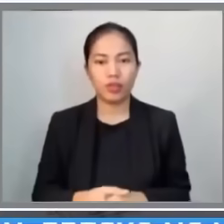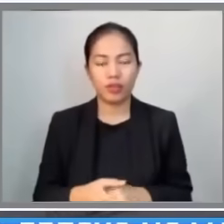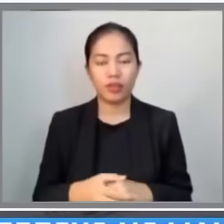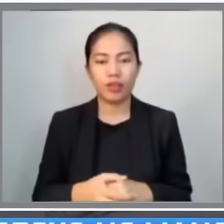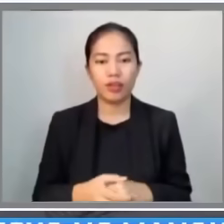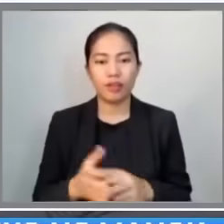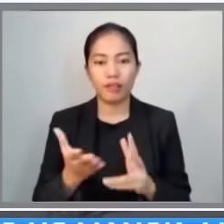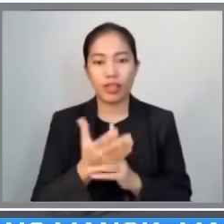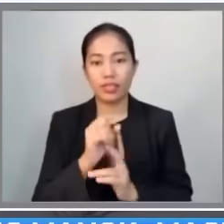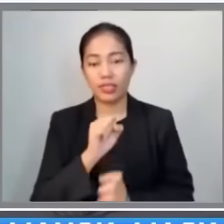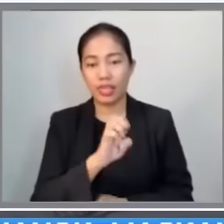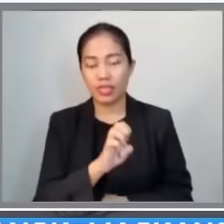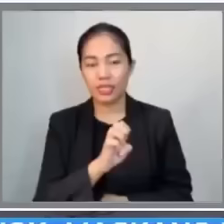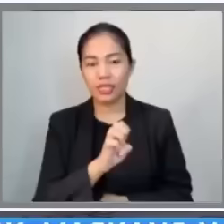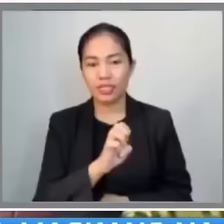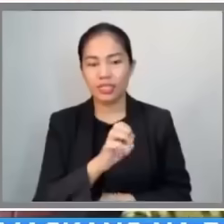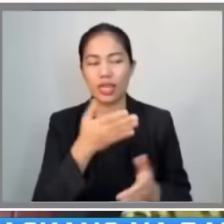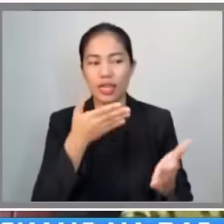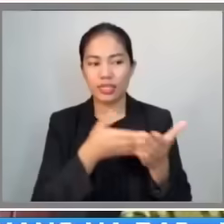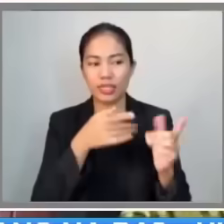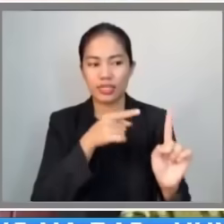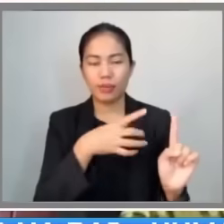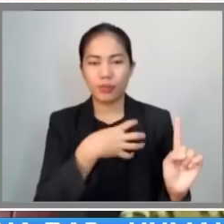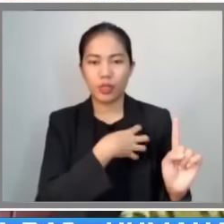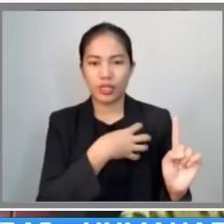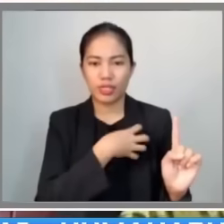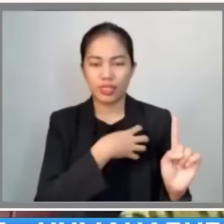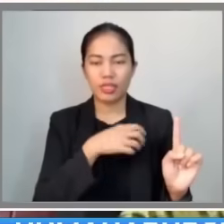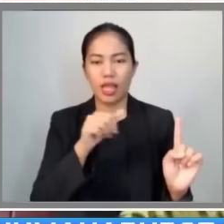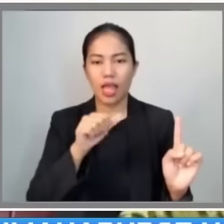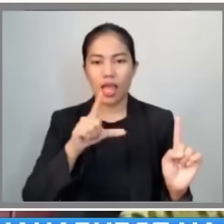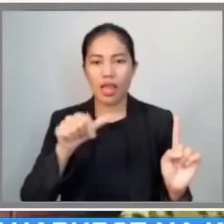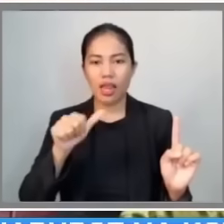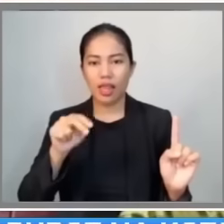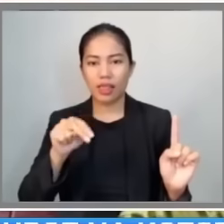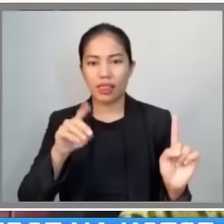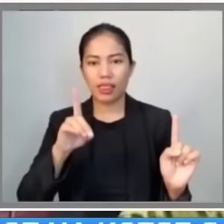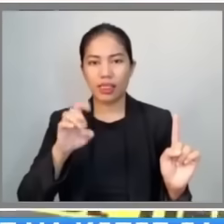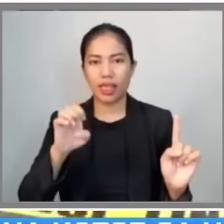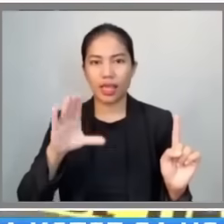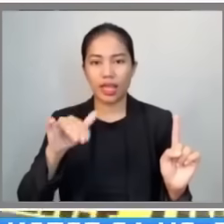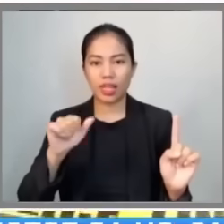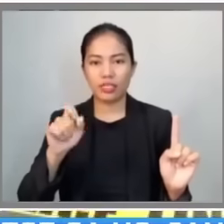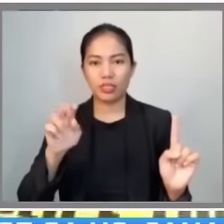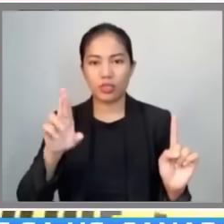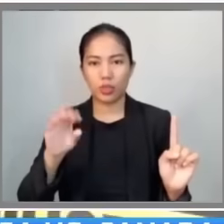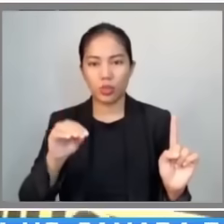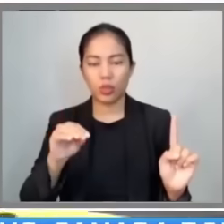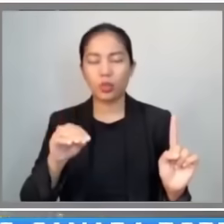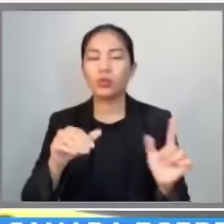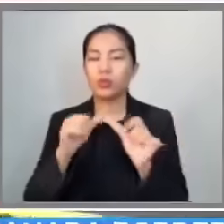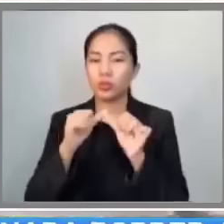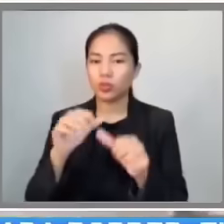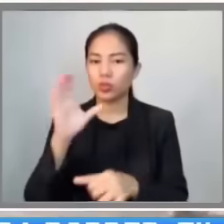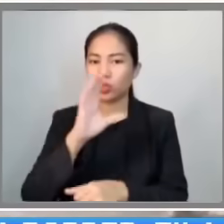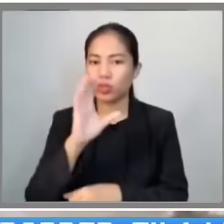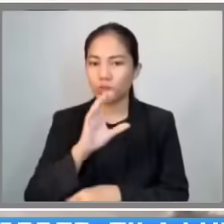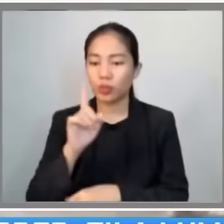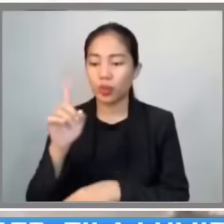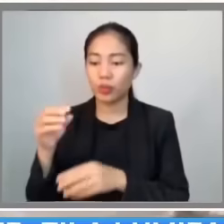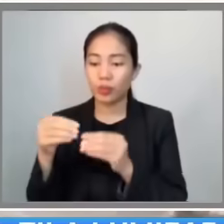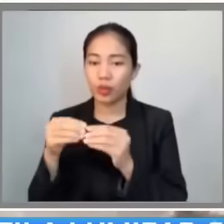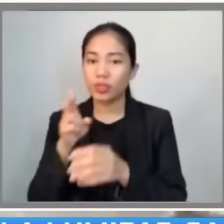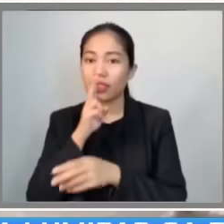Zone laban kay Police Major Alan De Castro. Patuloy pang hinahanap ang isa pang suspect, ang driver at bodyguard ni De